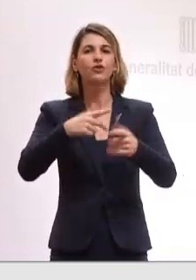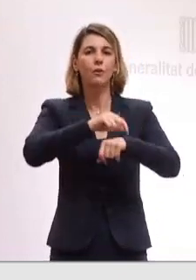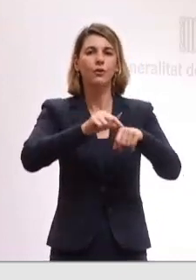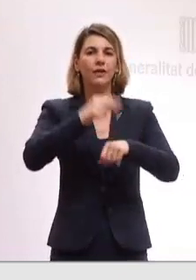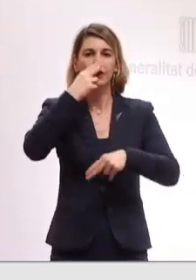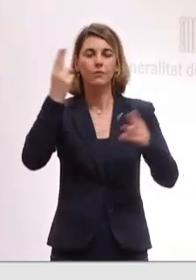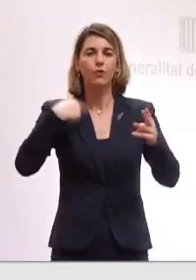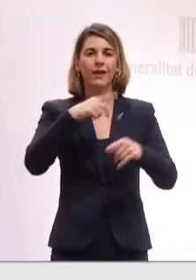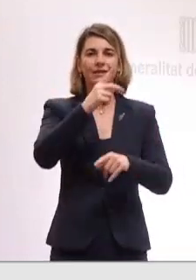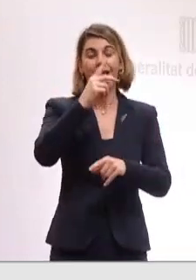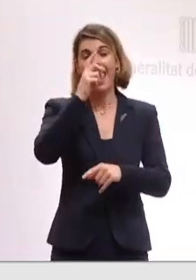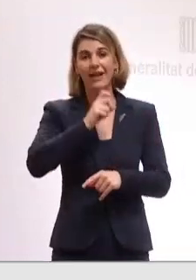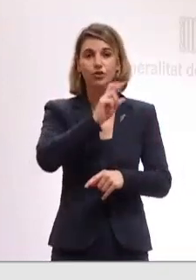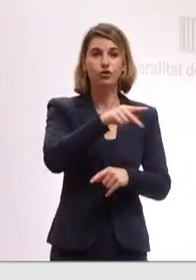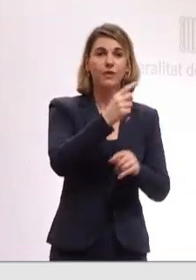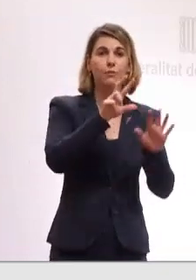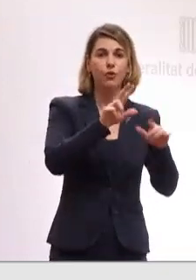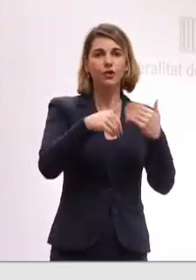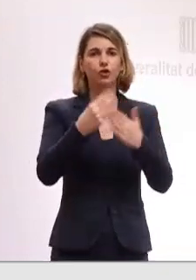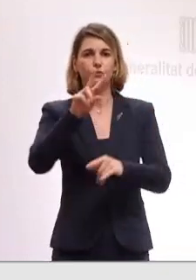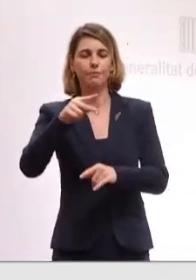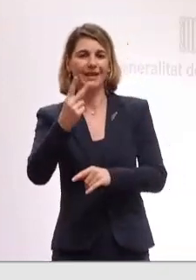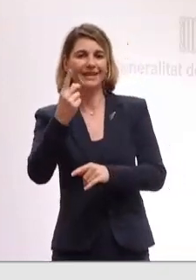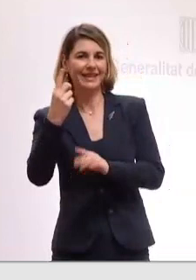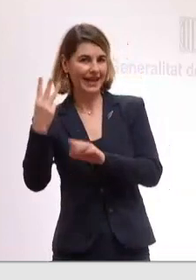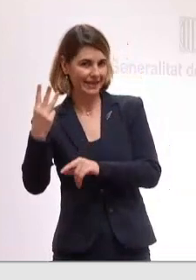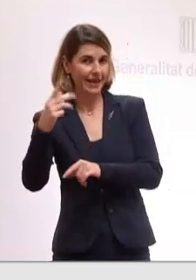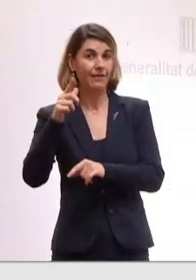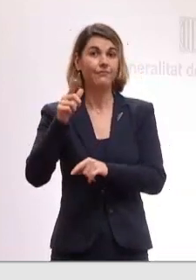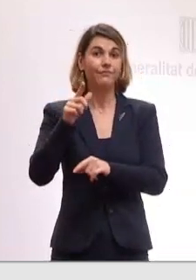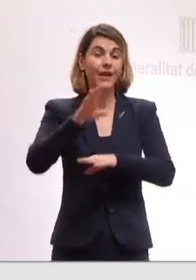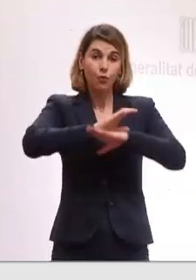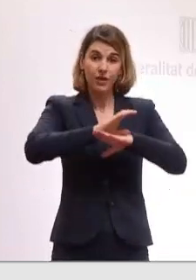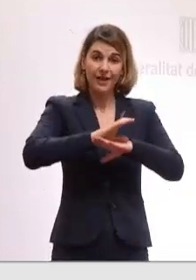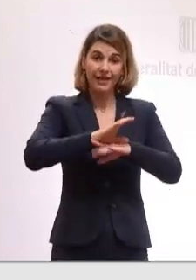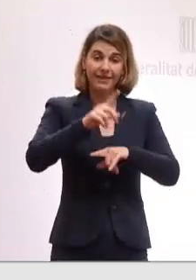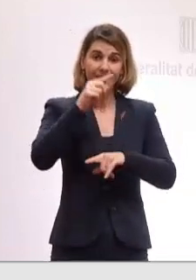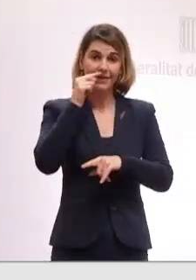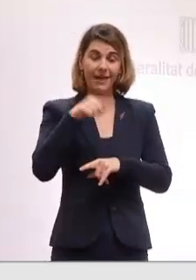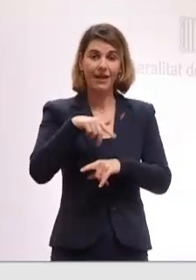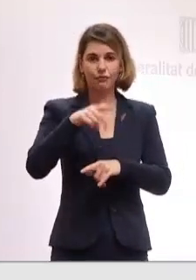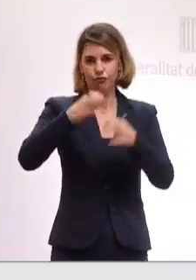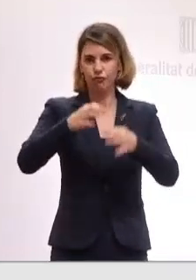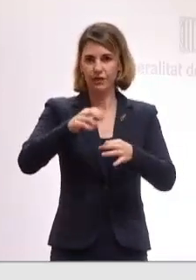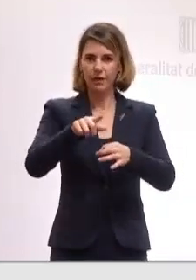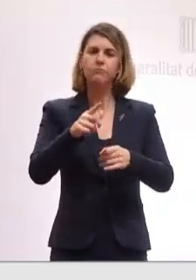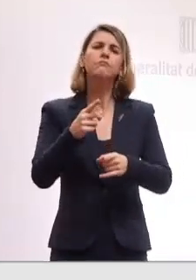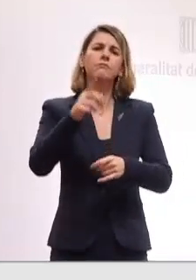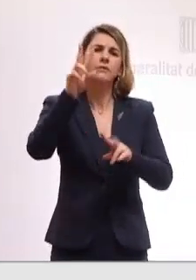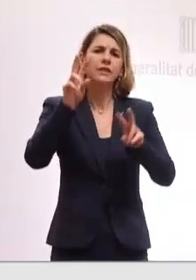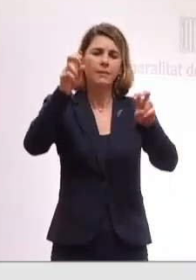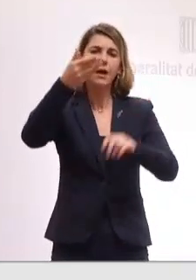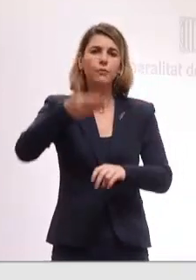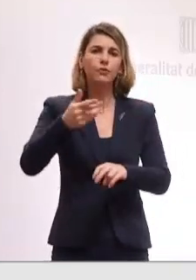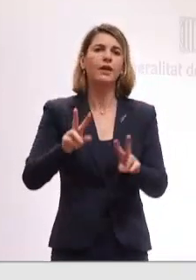els anys 2008 i 2013. Durant el seu pas com a conseller de Justícia, va intervenir de manera decisiva en l'impuls